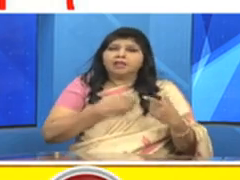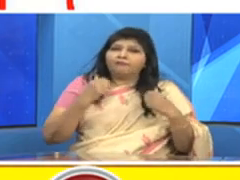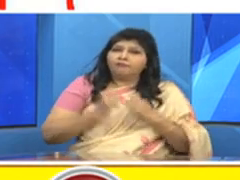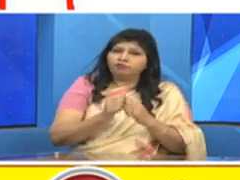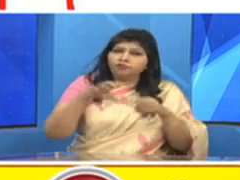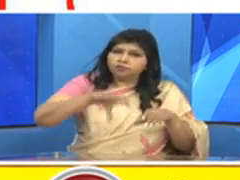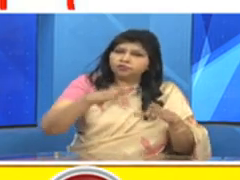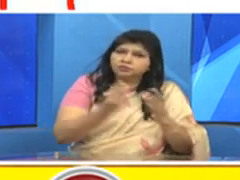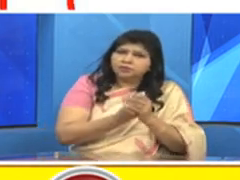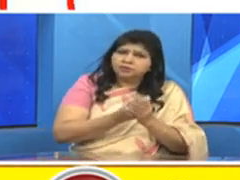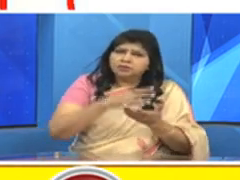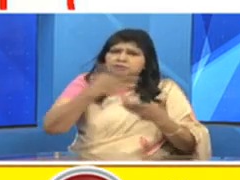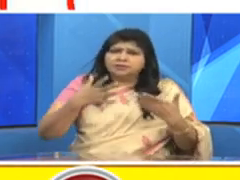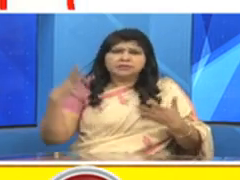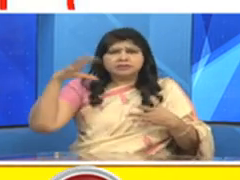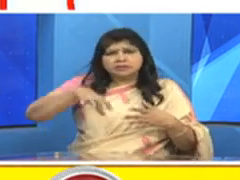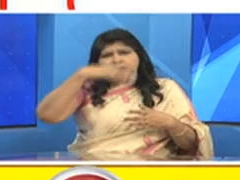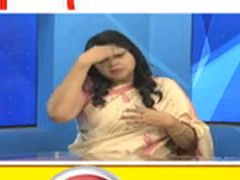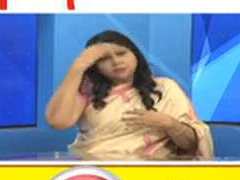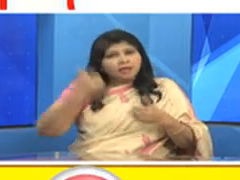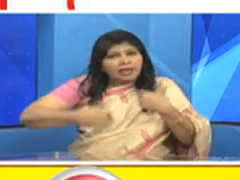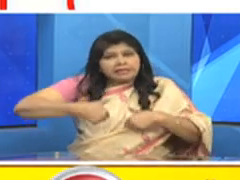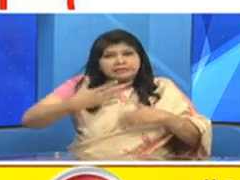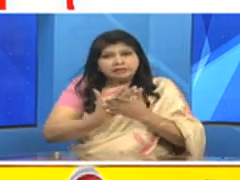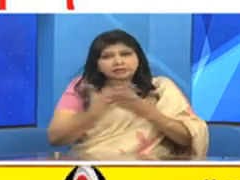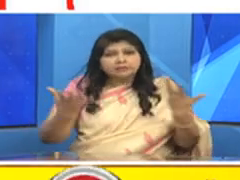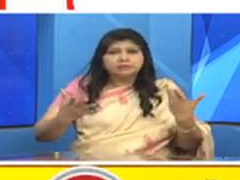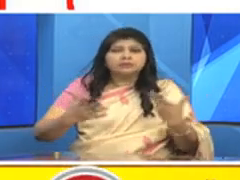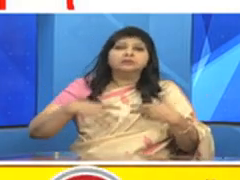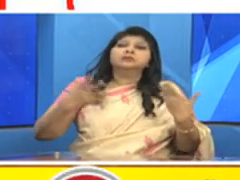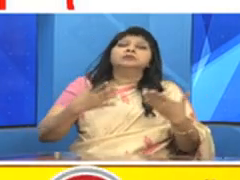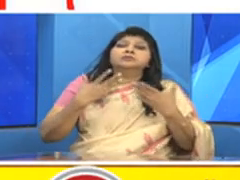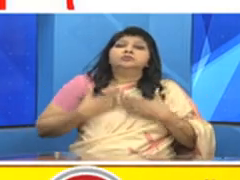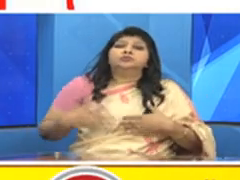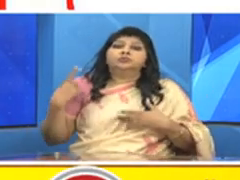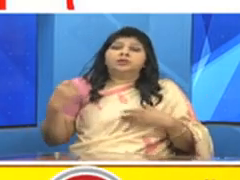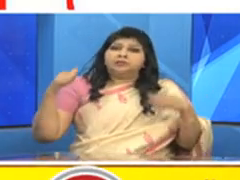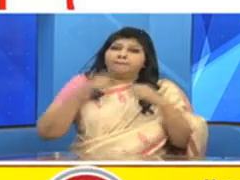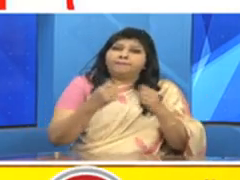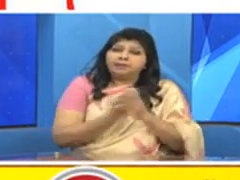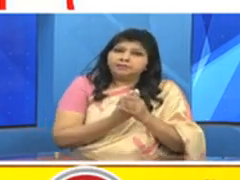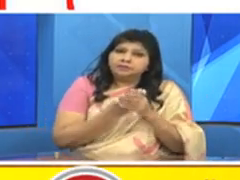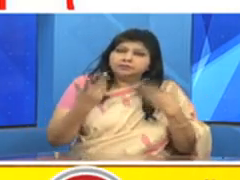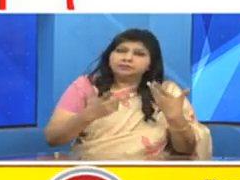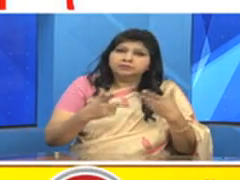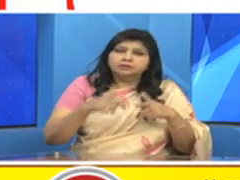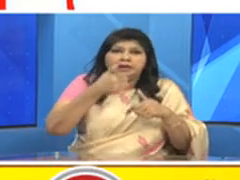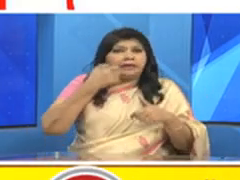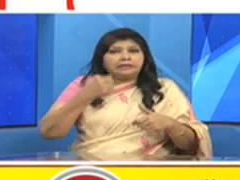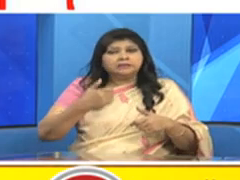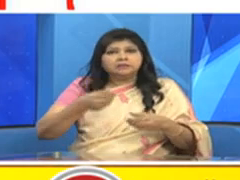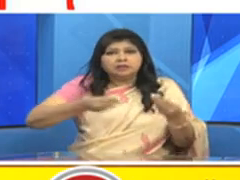सोसाइटी, हैशटैग स्ट्रेस फ्री एग्जाम्स, हैशटैग सुरक्षा बंधन, हैशटैग डिजिटल